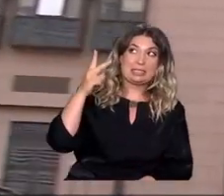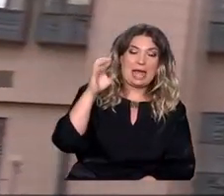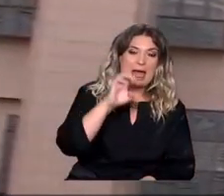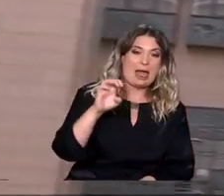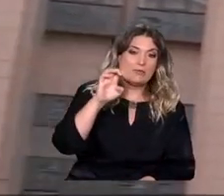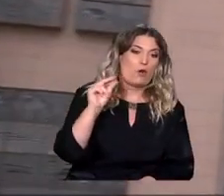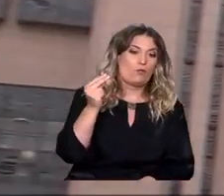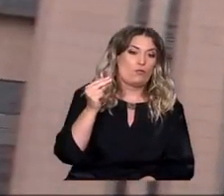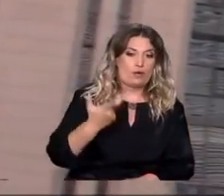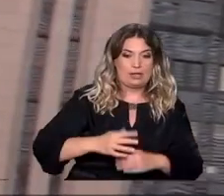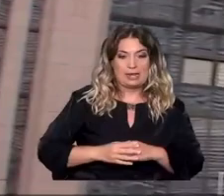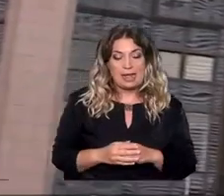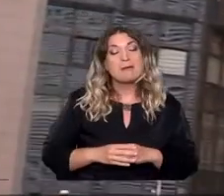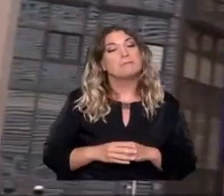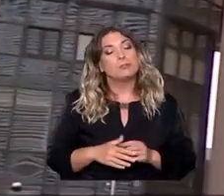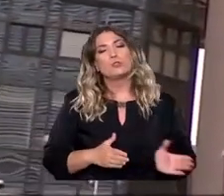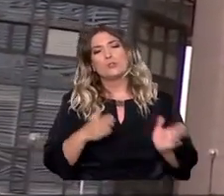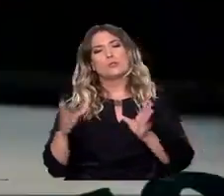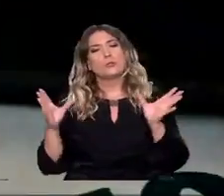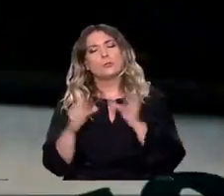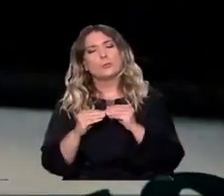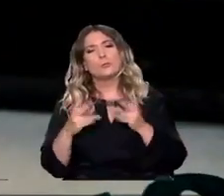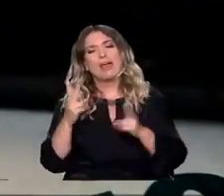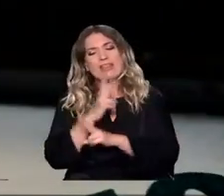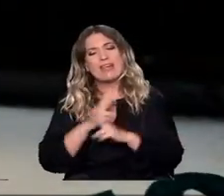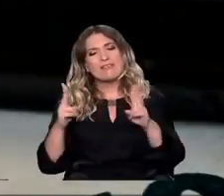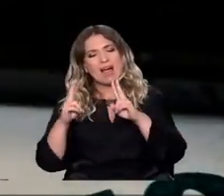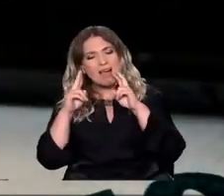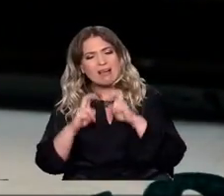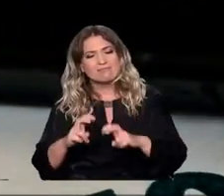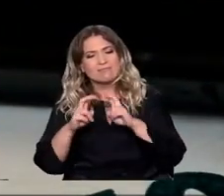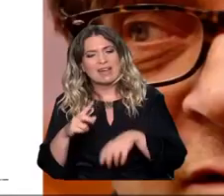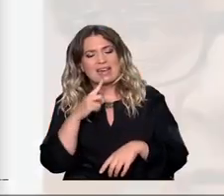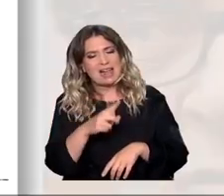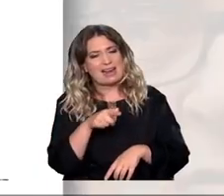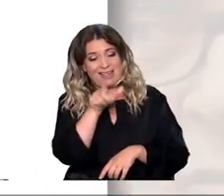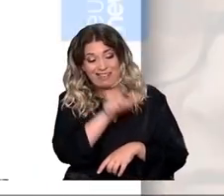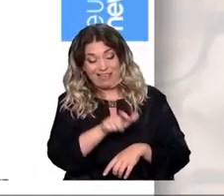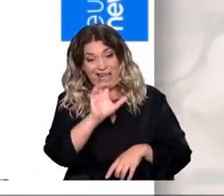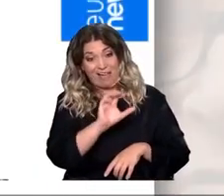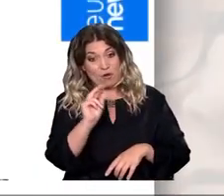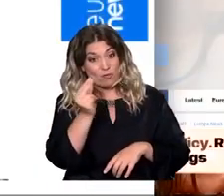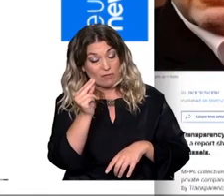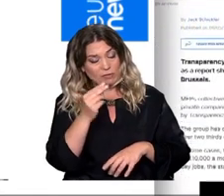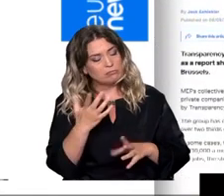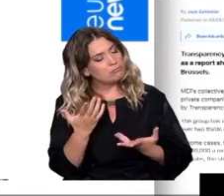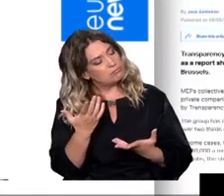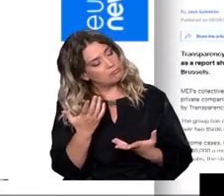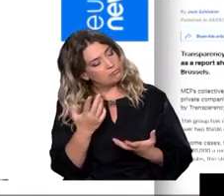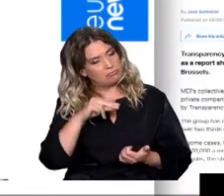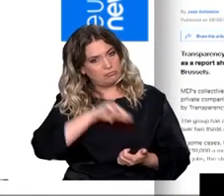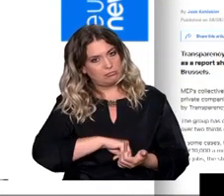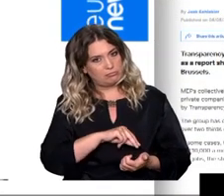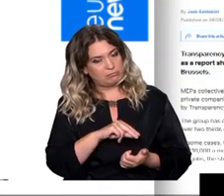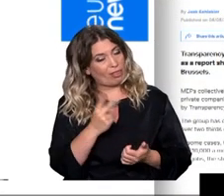Όμως το πιο ενδιαφέρον έρχεται από μια έρευνα της Διεθνούς Διαφάνειας που λέει πως οι ευρωβουλευτές ίσως τελικά θα βγάζουν πολύ περισσότερα κάνοντας μια δεύτερη δουλειά. Οι